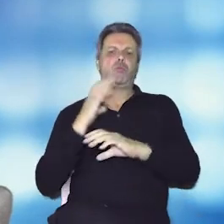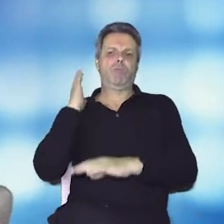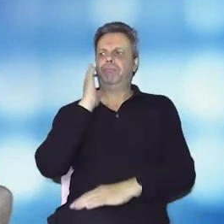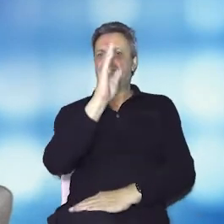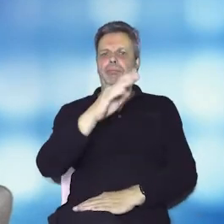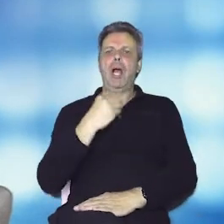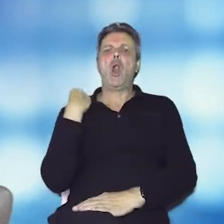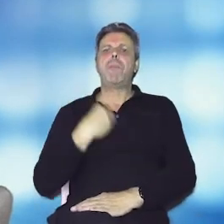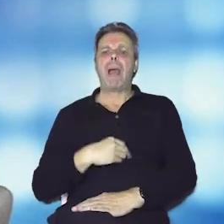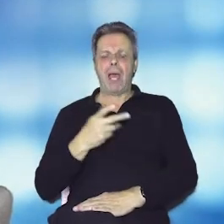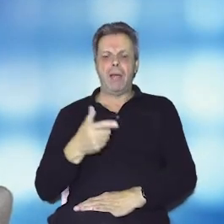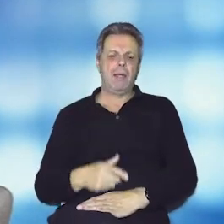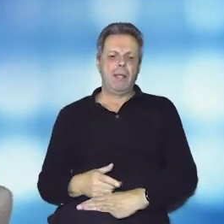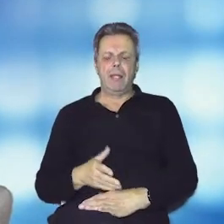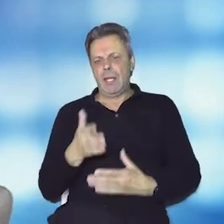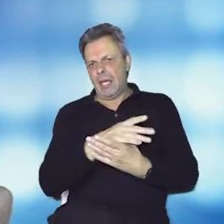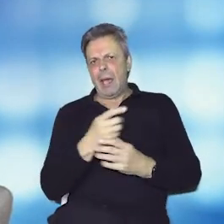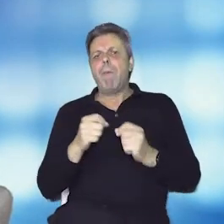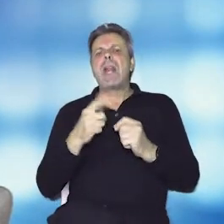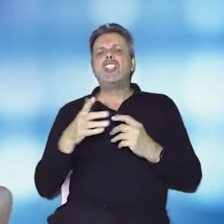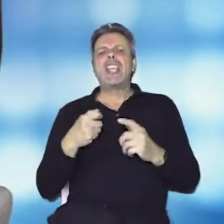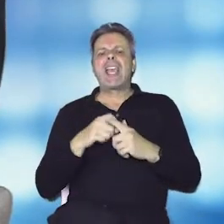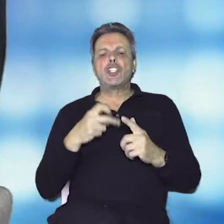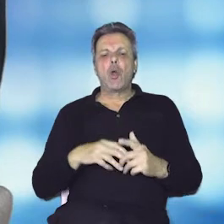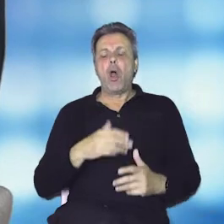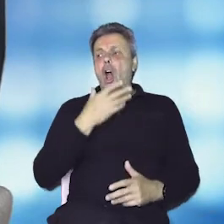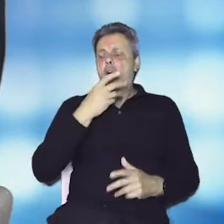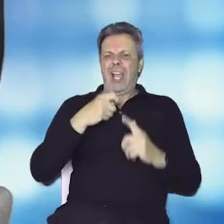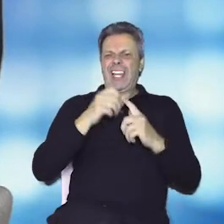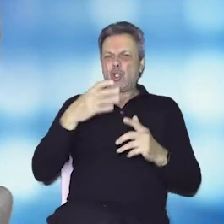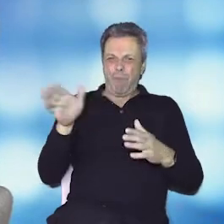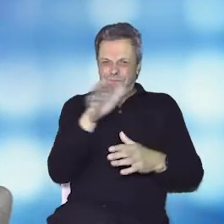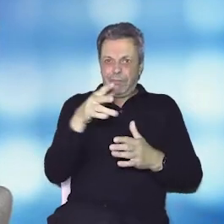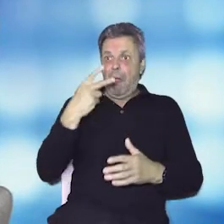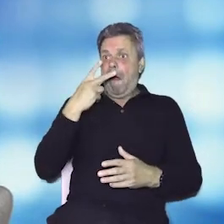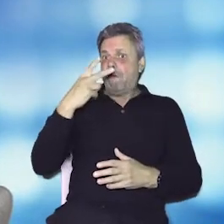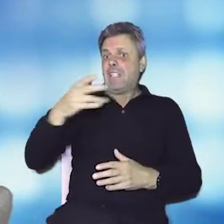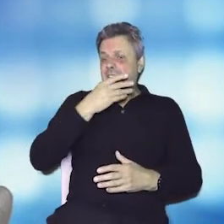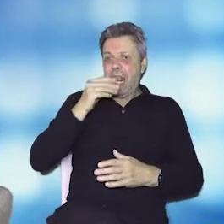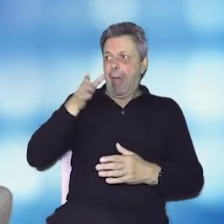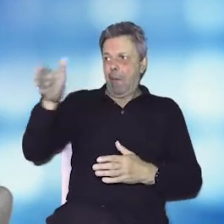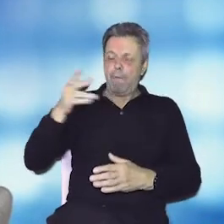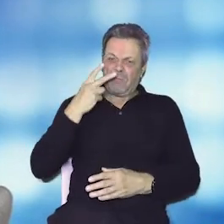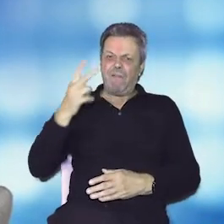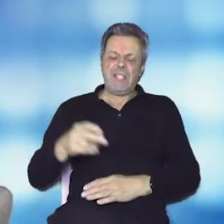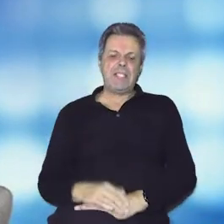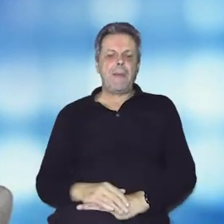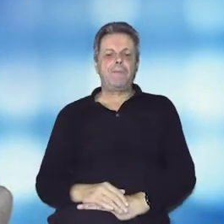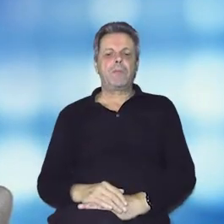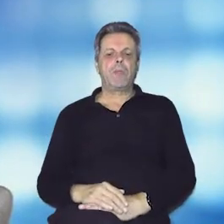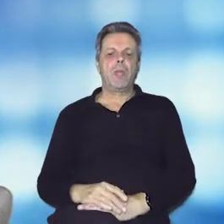jednom odsjeku između Brežica i Krškog, može se lijepo vidjeti elektrana ako ide se u pravcu Ljubljane s desne